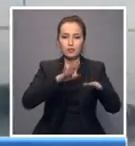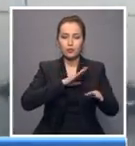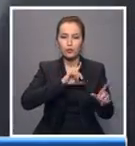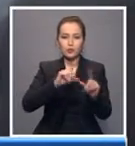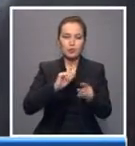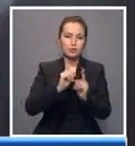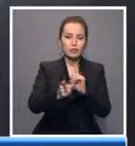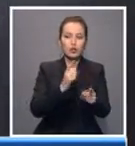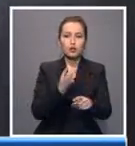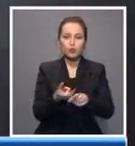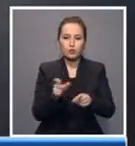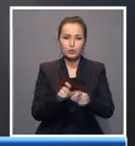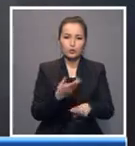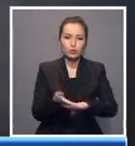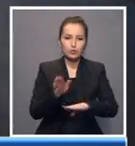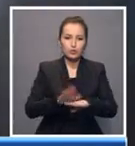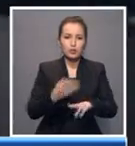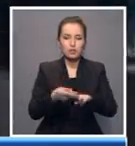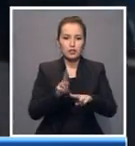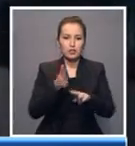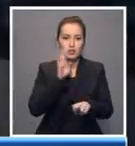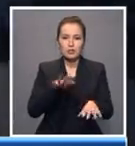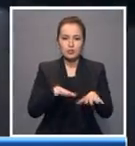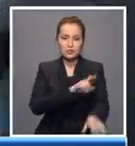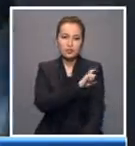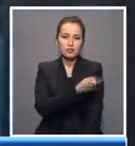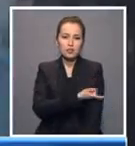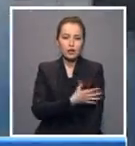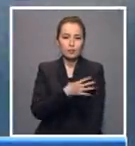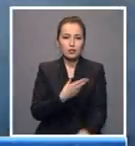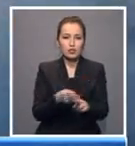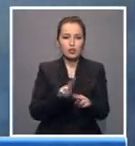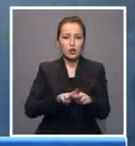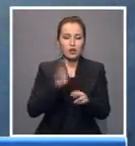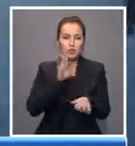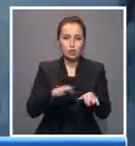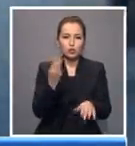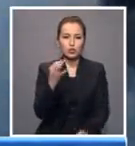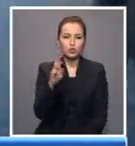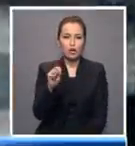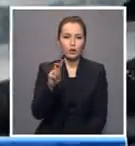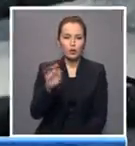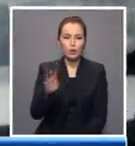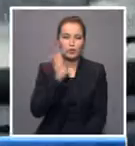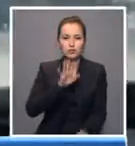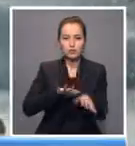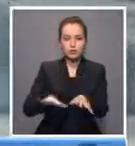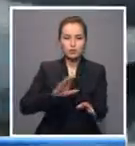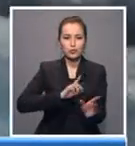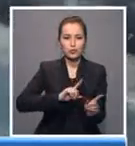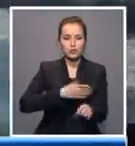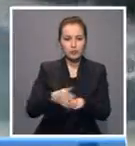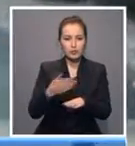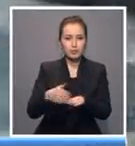көлікпен жүруге мүмкін болмай қалды. Тасқын су қазір темір ауылы арқылы темір жол көпірімен өтіп, Шошқакөлдің аумағына құйылуда. Сол